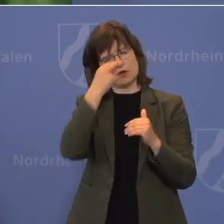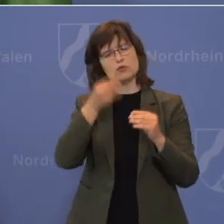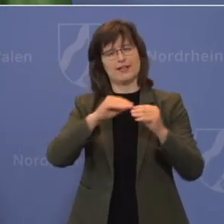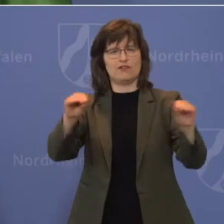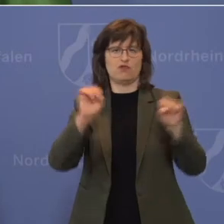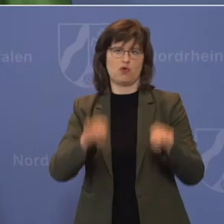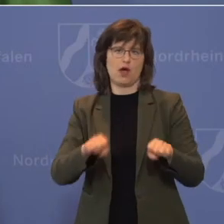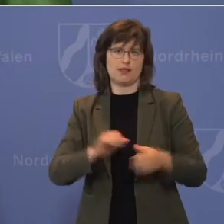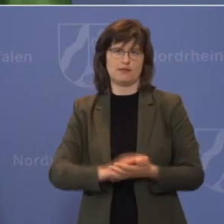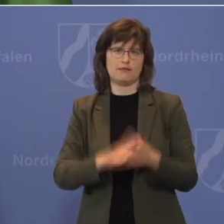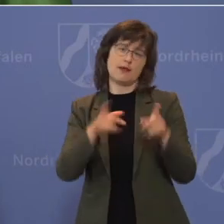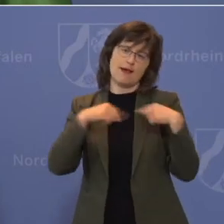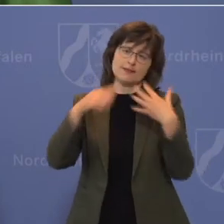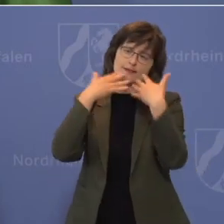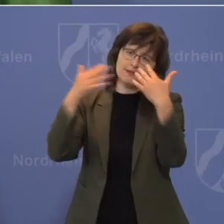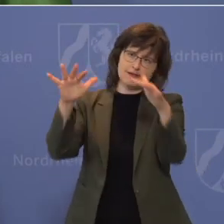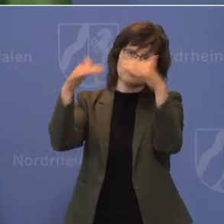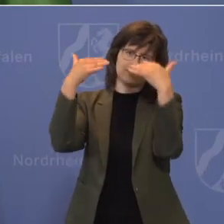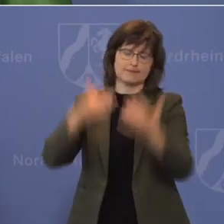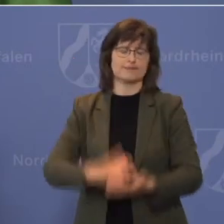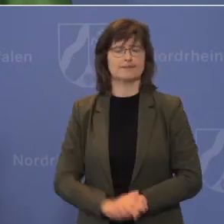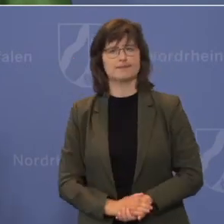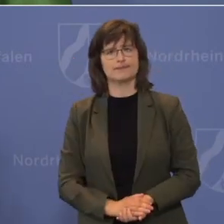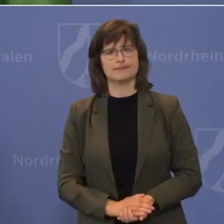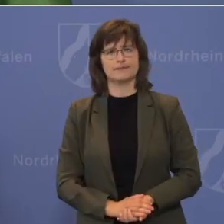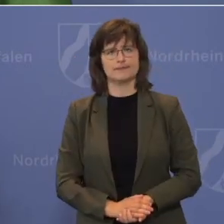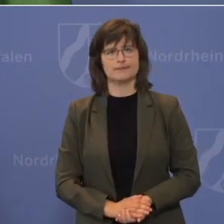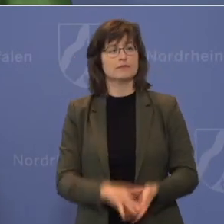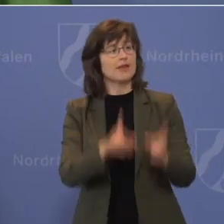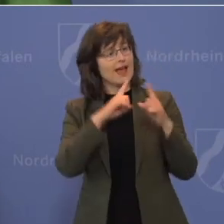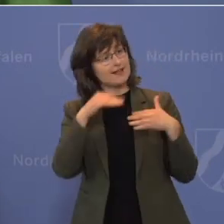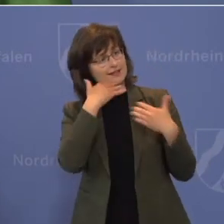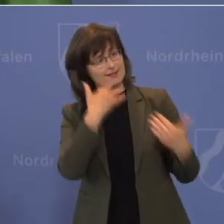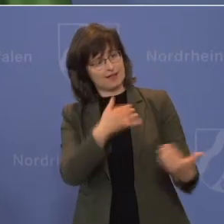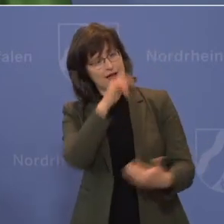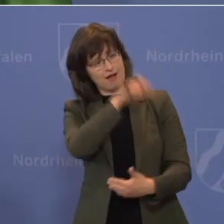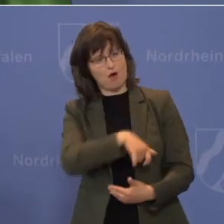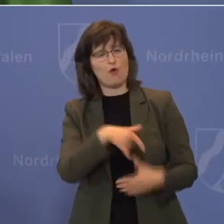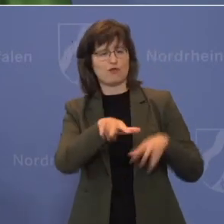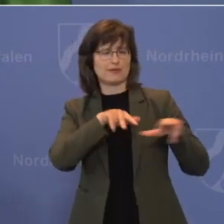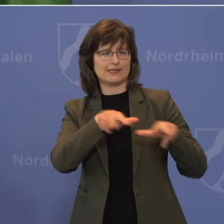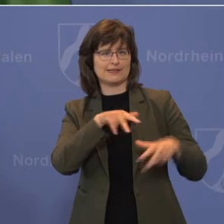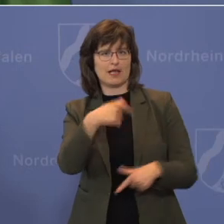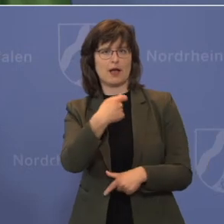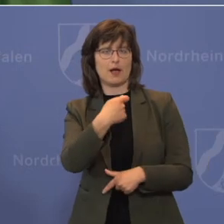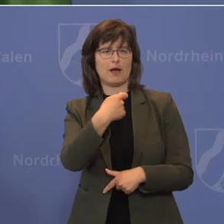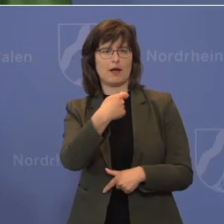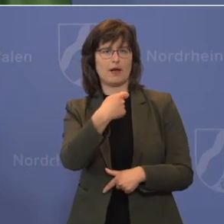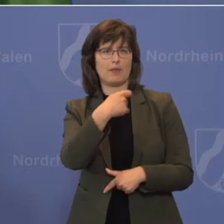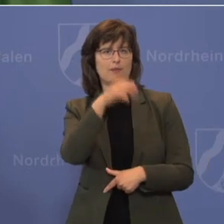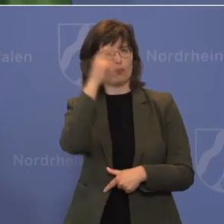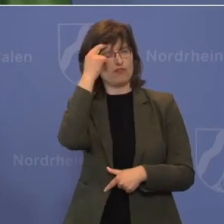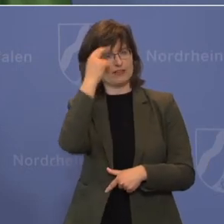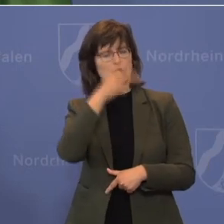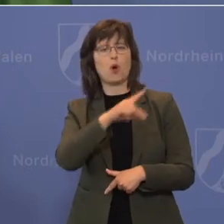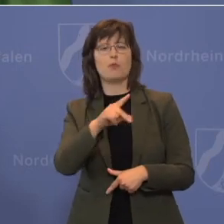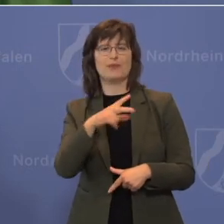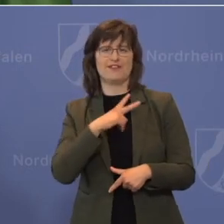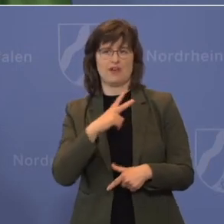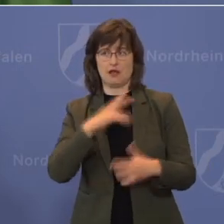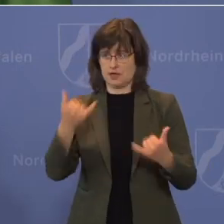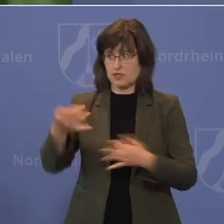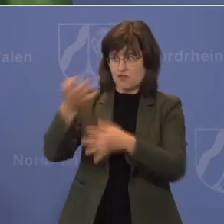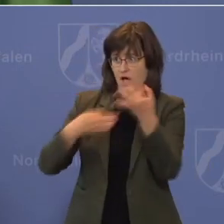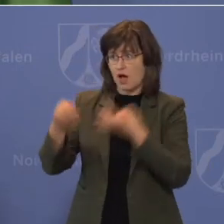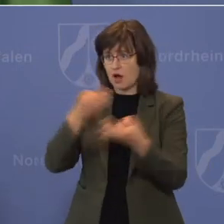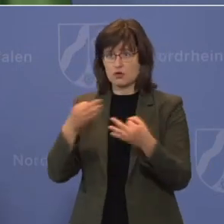informieren können. Herzlichen Dank für Ihre Aufmerksamkeit. Ja, herzlichen Dank, Herr Minister Professor Pinkwart. Wir kommen jetzt zu Ihren Fragen. Gibt